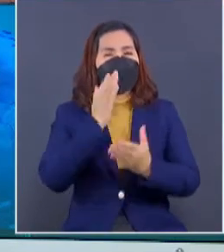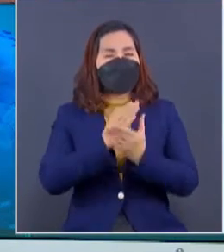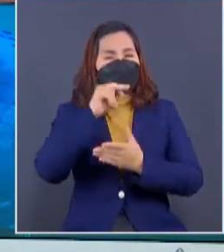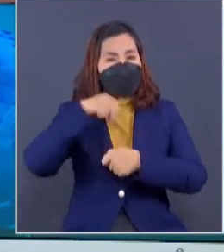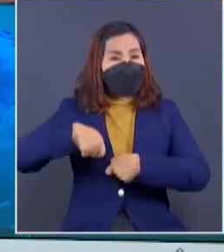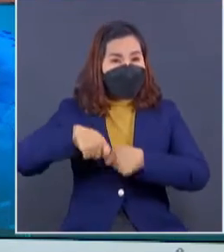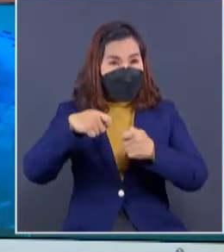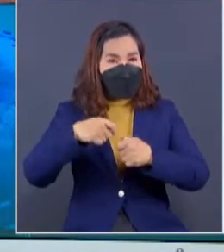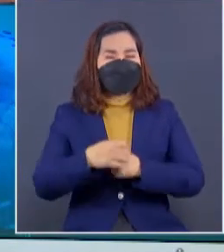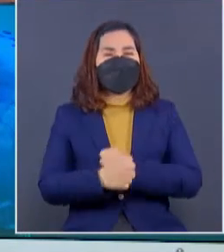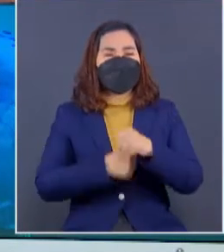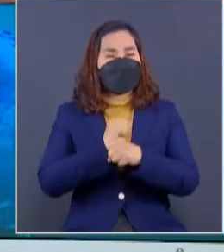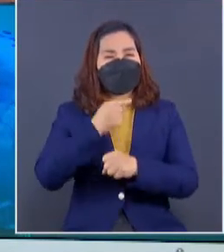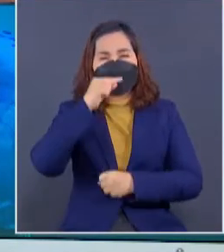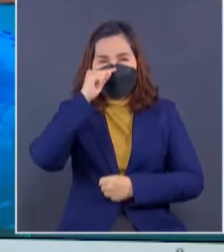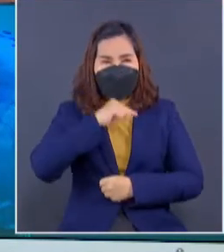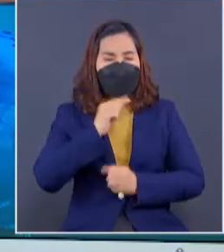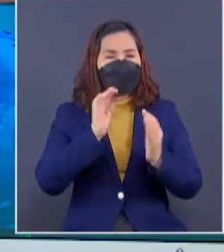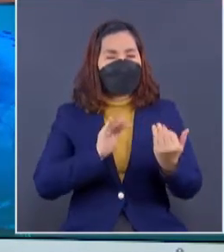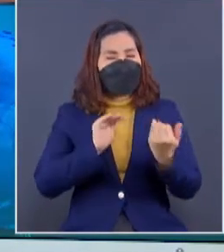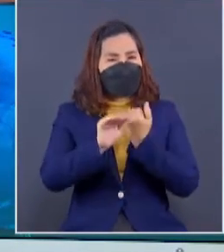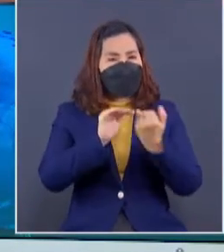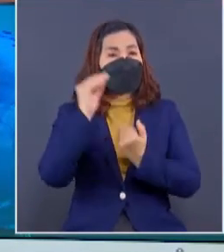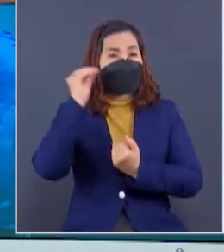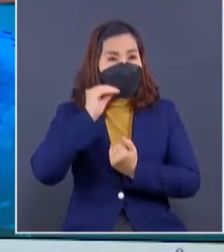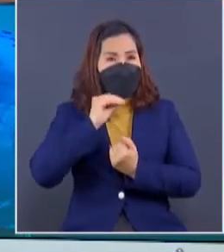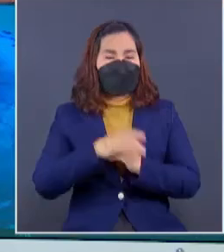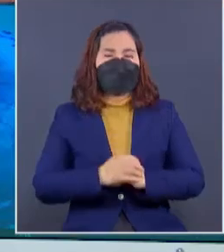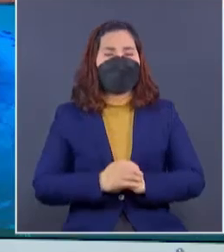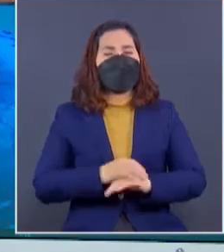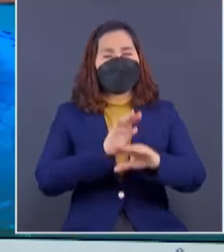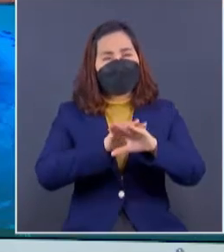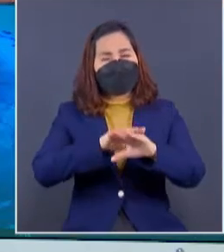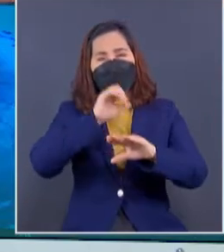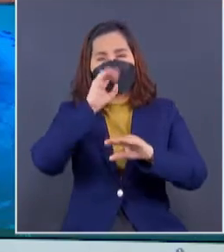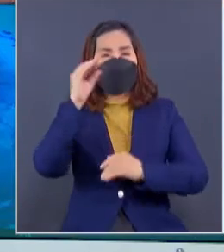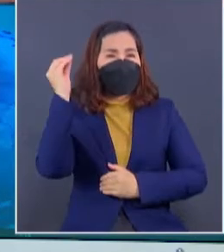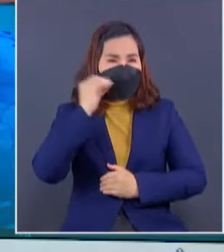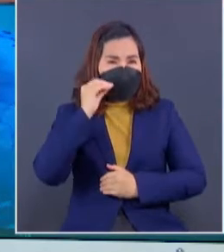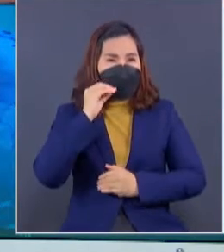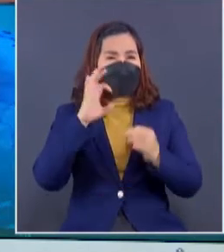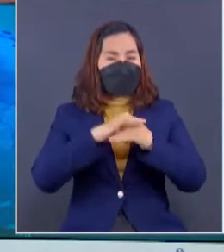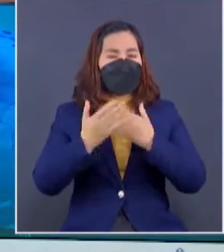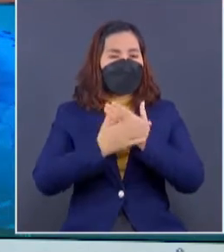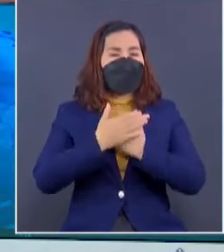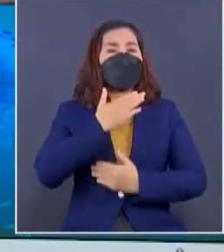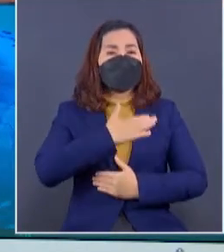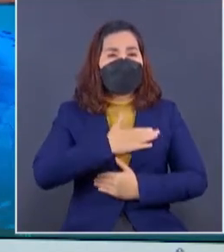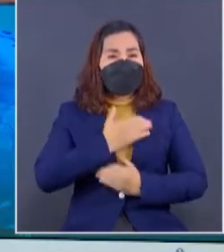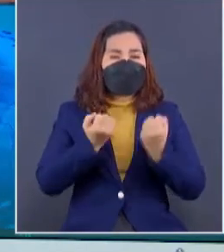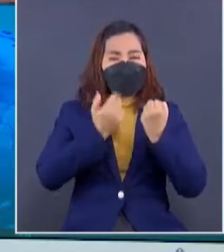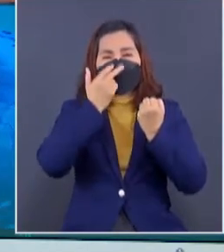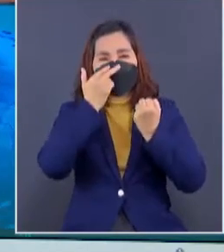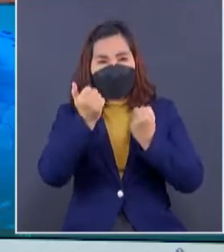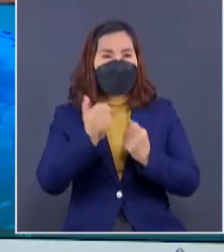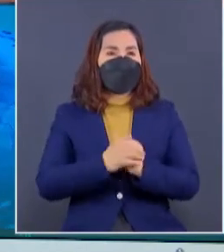เริ่มต้นขึ้นนะ ใช่การเดินทางที่จะคึกคักแล้วแน่นอนครับสิ่งที่เราต้องบอกต้องเตือนคือเรื่องของสติเรื่องของความไม่ประมาท